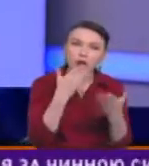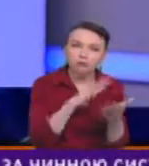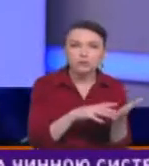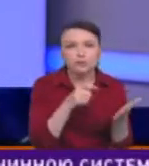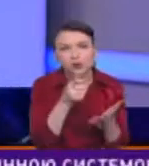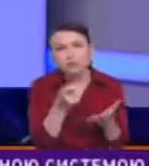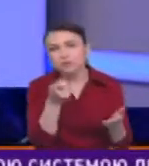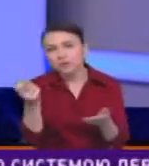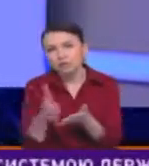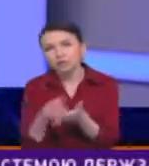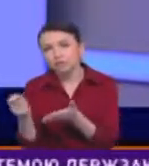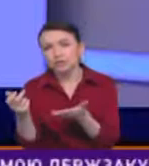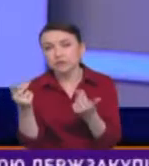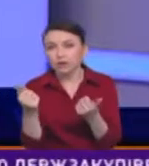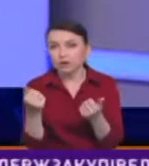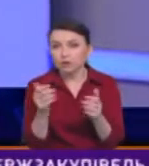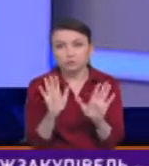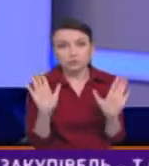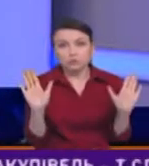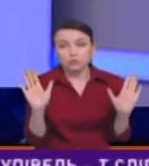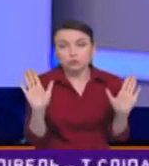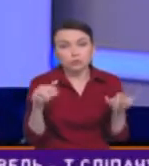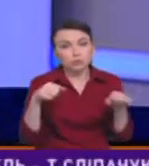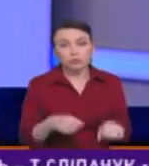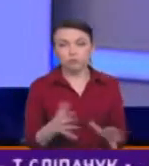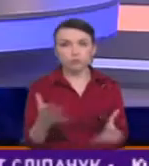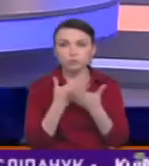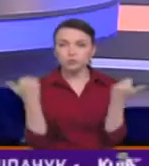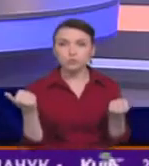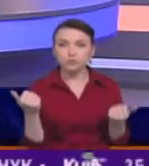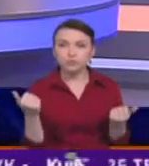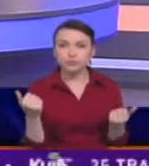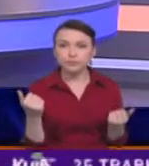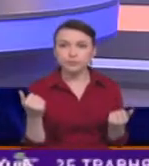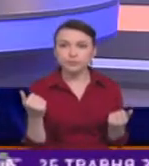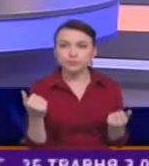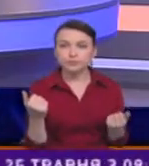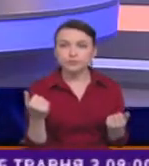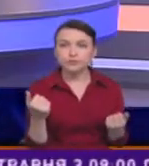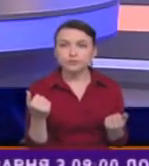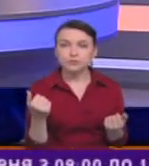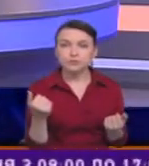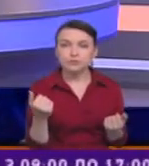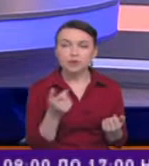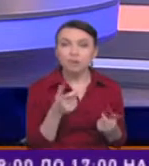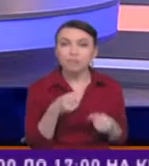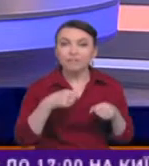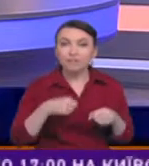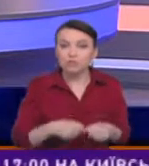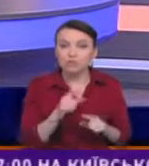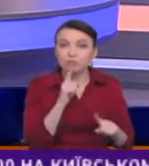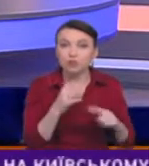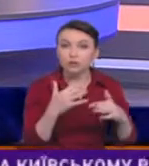звертатися в органи, але на цьому і завершується його повноваження. Тому що більше трьох не збиратися. Тому що повноваження парламента,